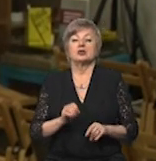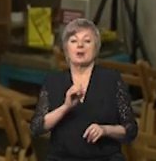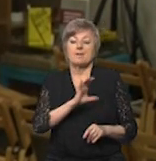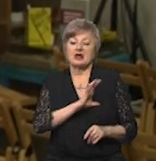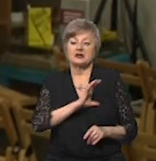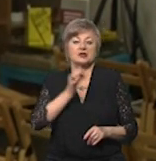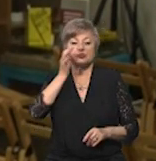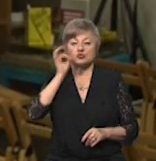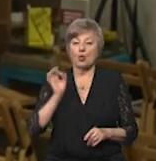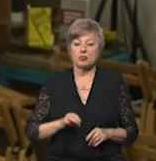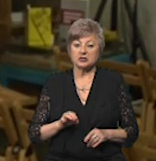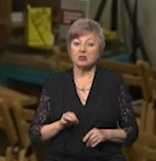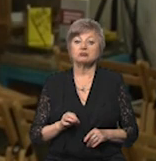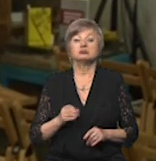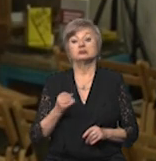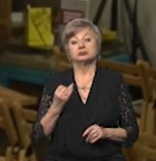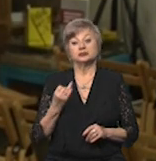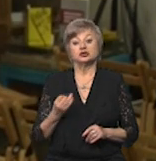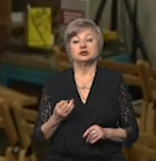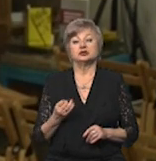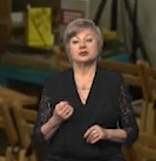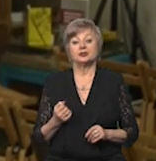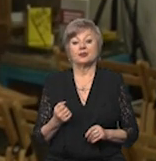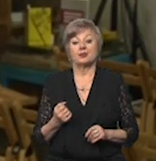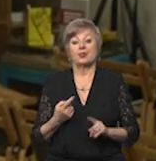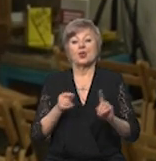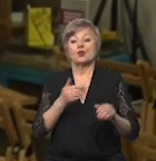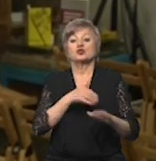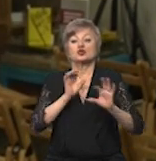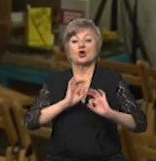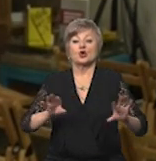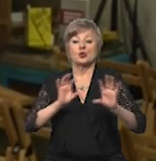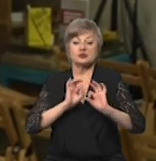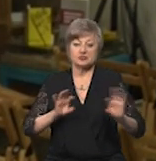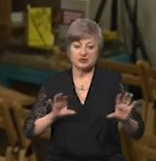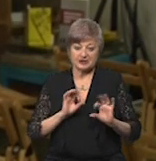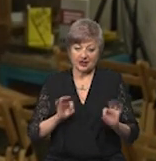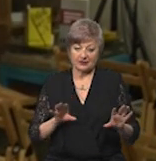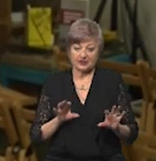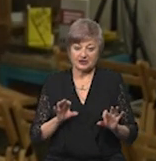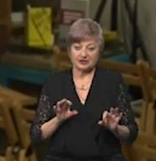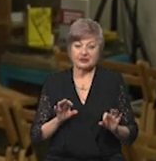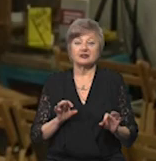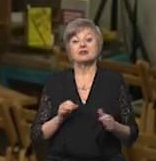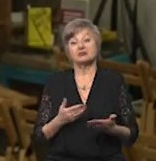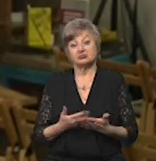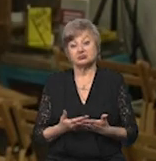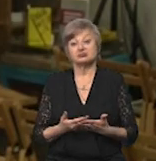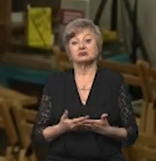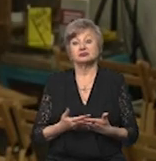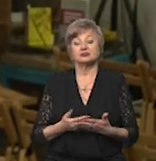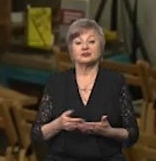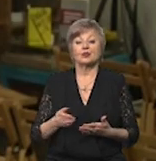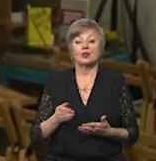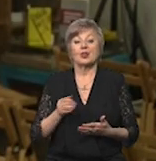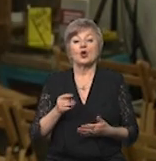досвід. І він дуже вміє розповідати історії, такі, знаєте, от життєві, як от сидять люди, спілкуються між собою.